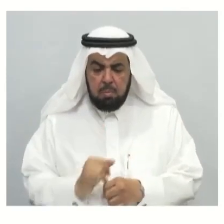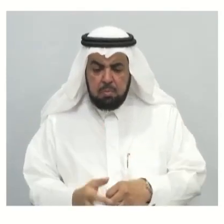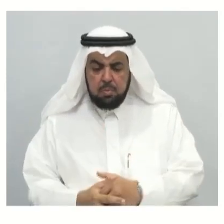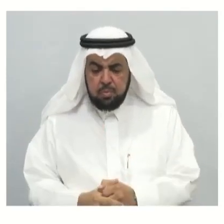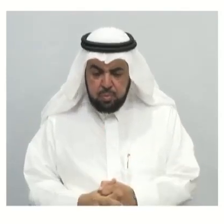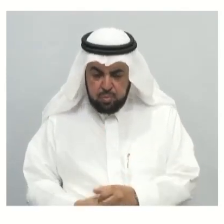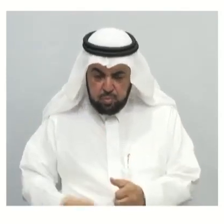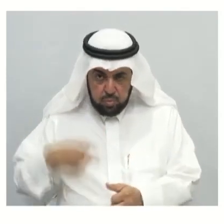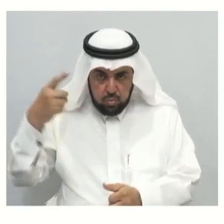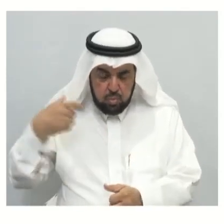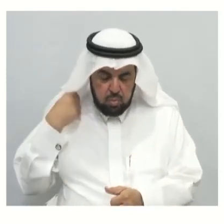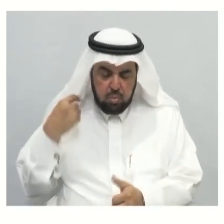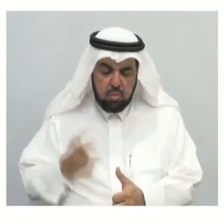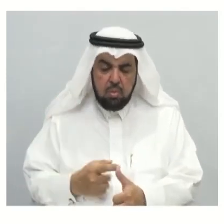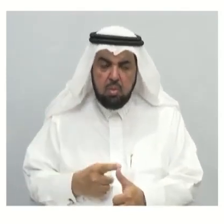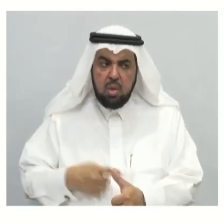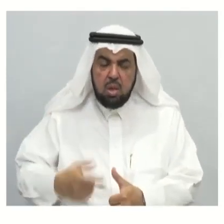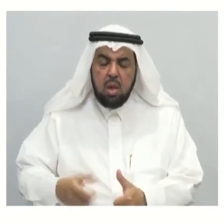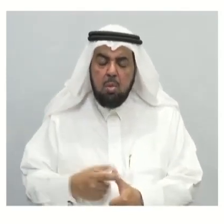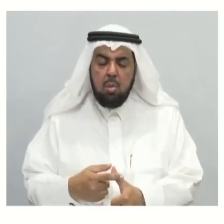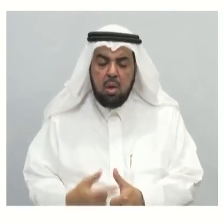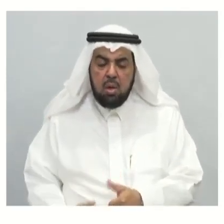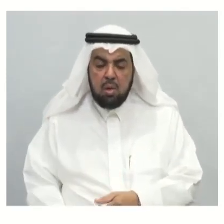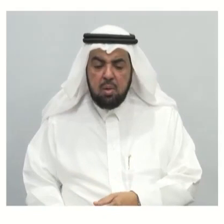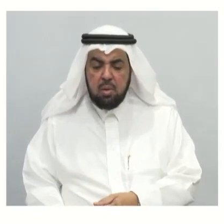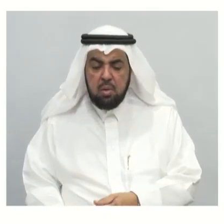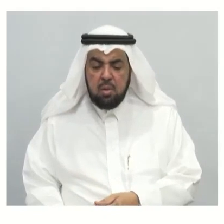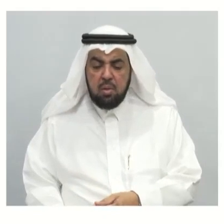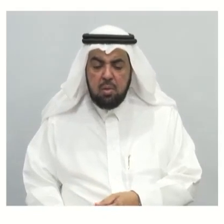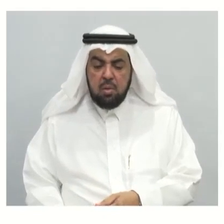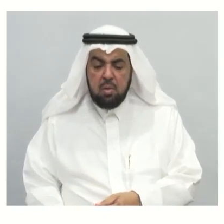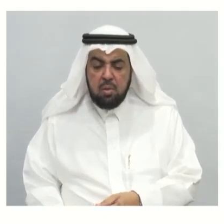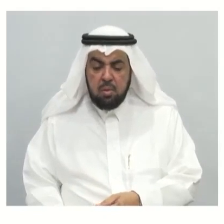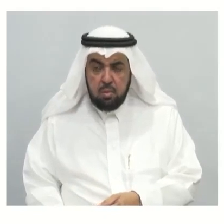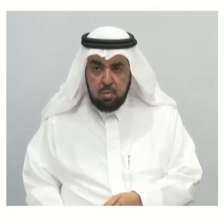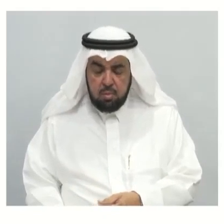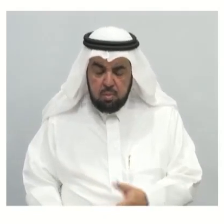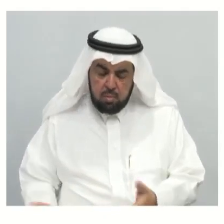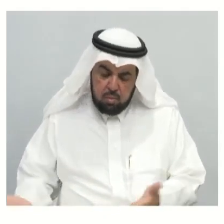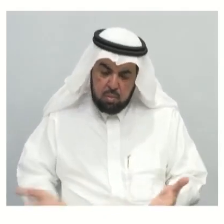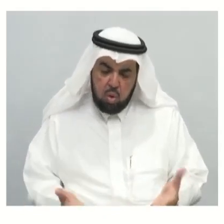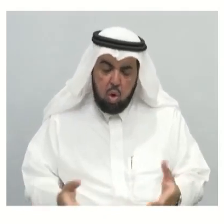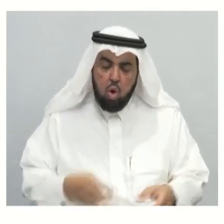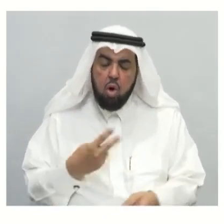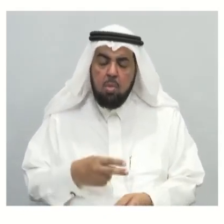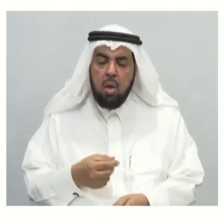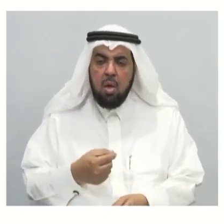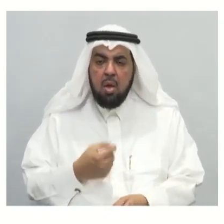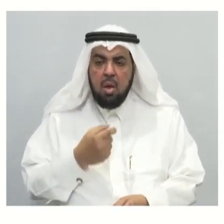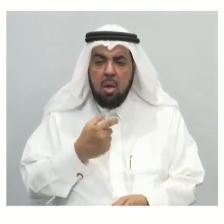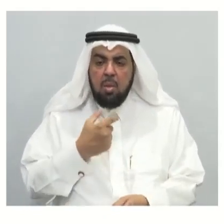انذاك بزمام المبادره بعد دعوه الحكومه البريطانيه